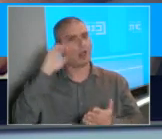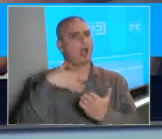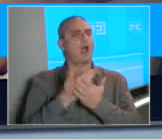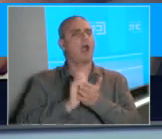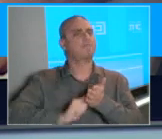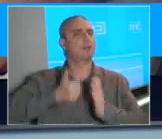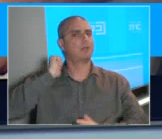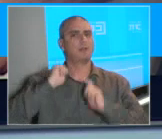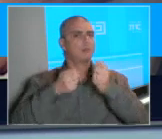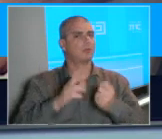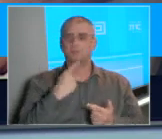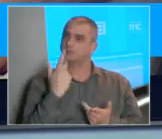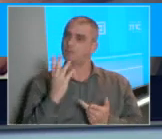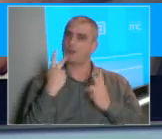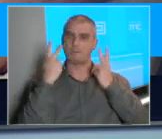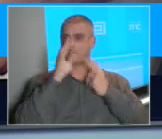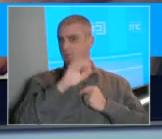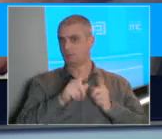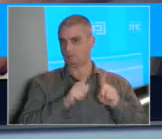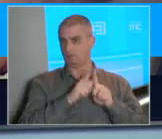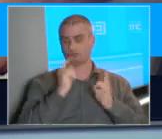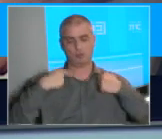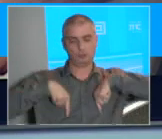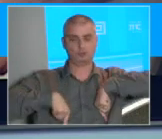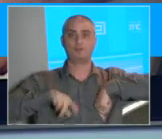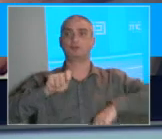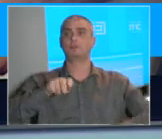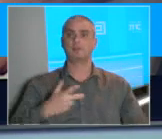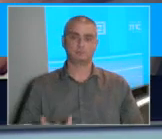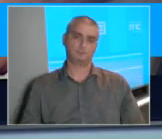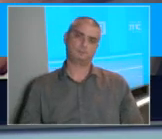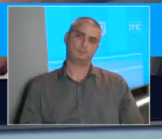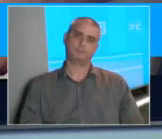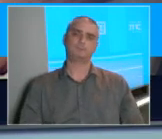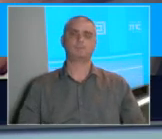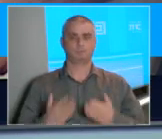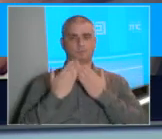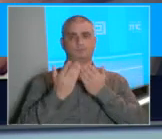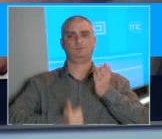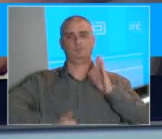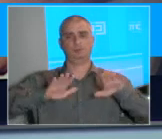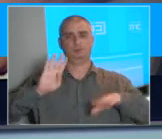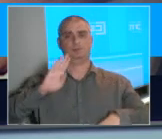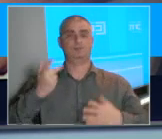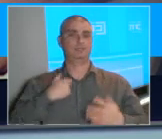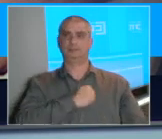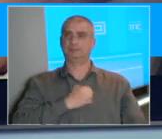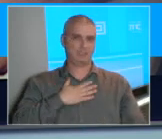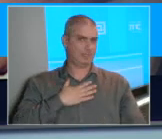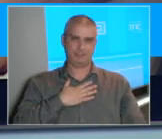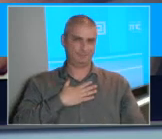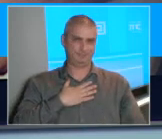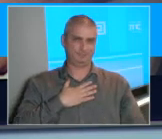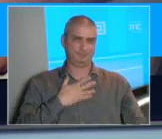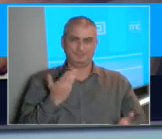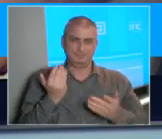שהוא הגיש אתמול? מה זה אומר על מעמדו, כמו שנים אמר, של יושב ראש הכנסת? בוודאי שזה מסייע לראש הממשלה נתניהו. צר לי מאוד על הדבר הזה,